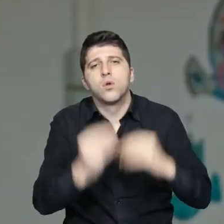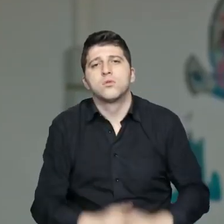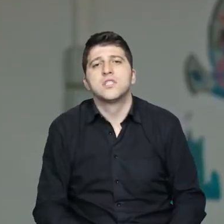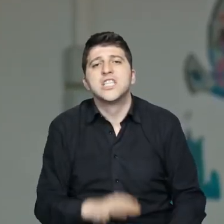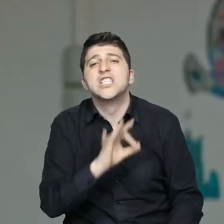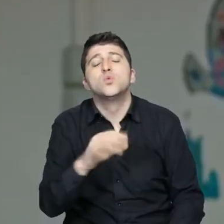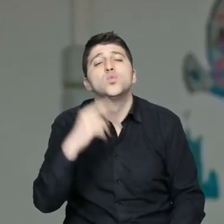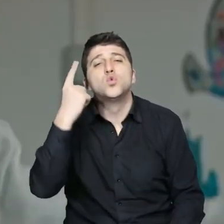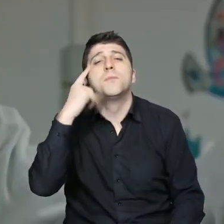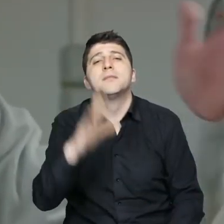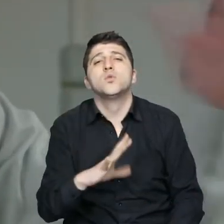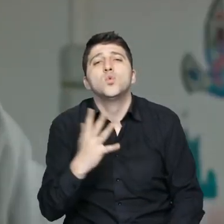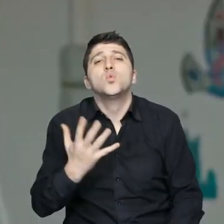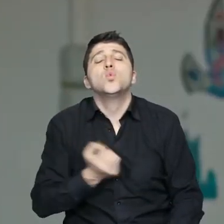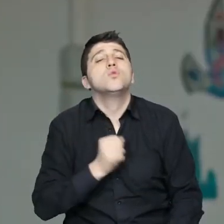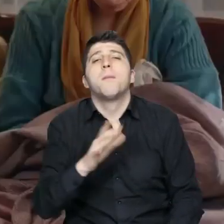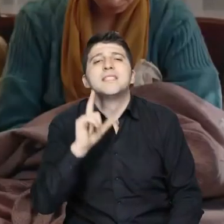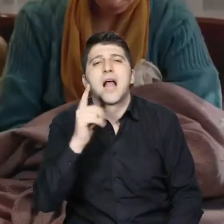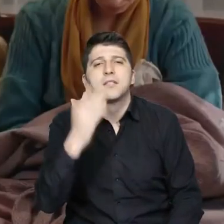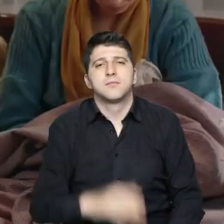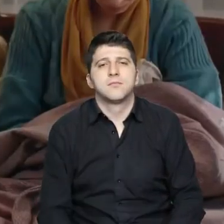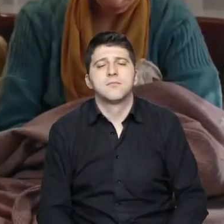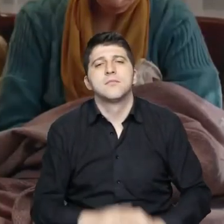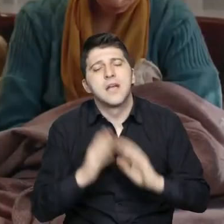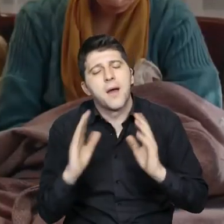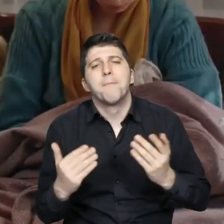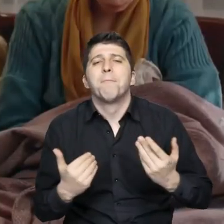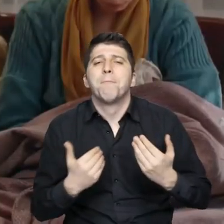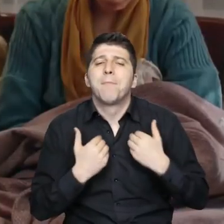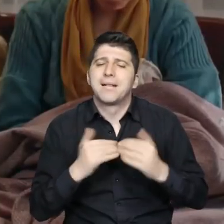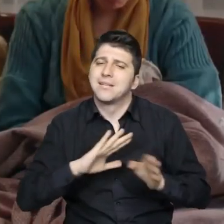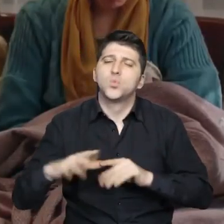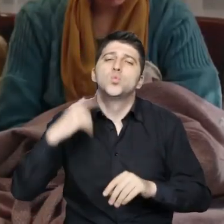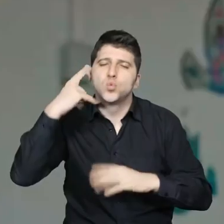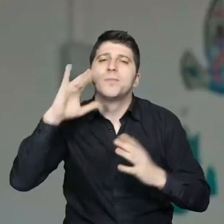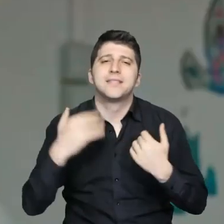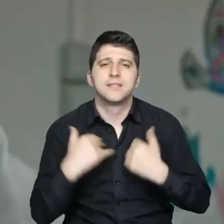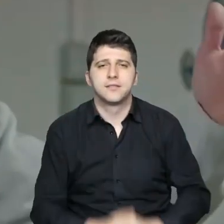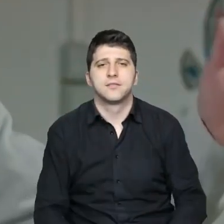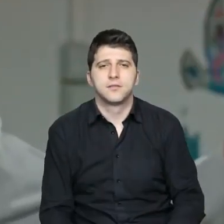mi düşünmediniz? Üzülmemesi lazım bu adamın. Ya hadi beni düşünmediniz.